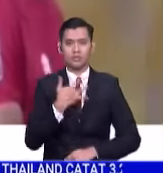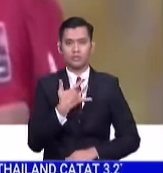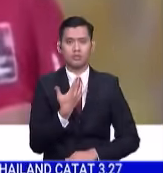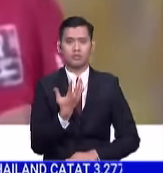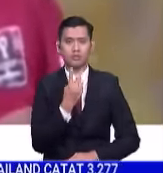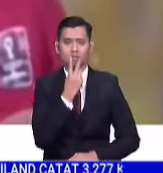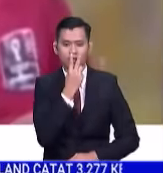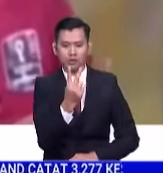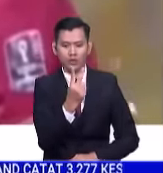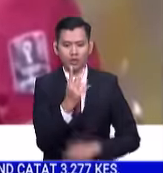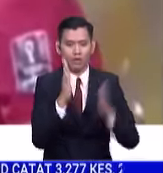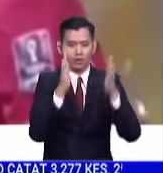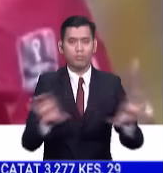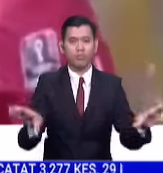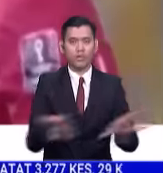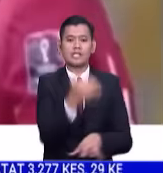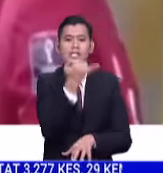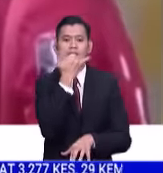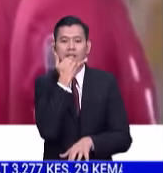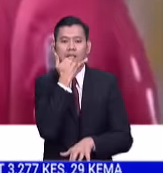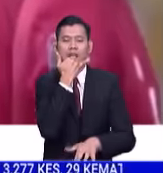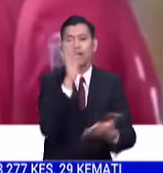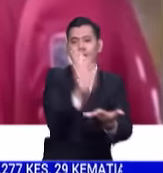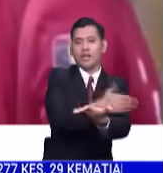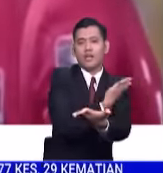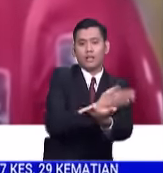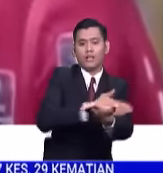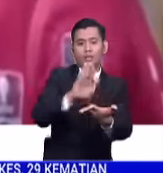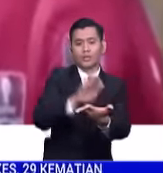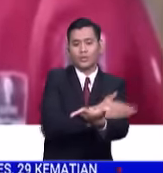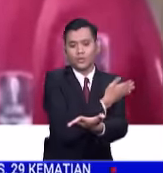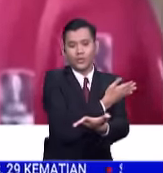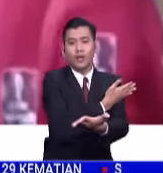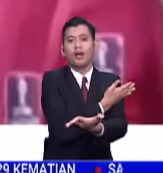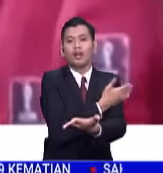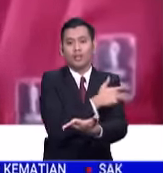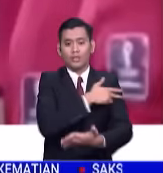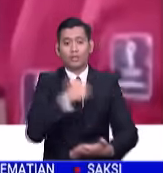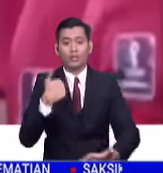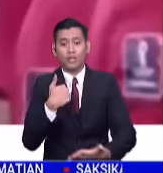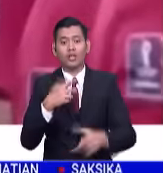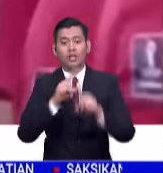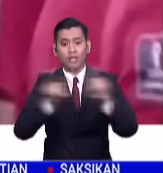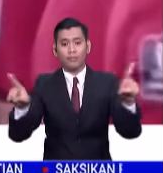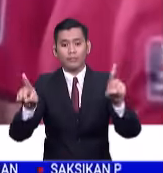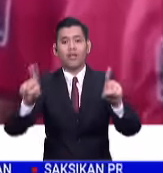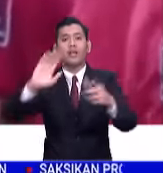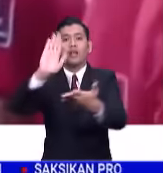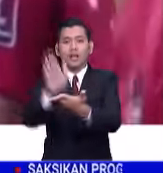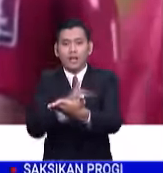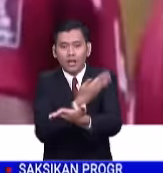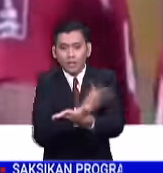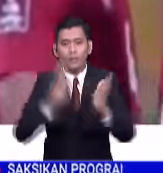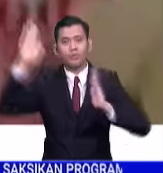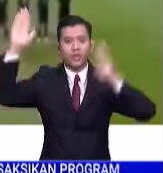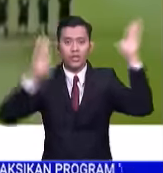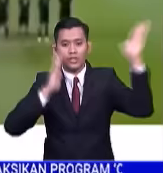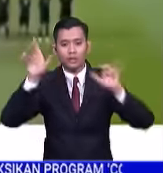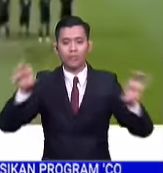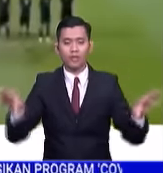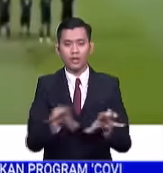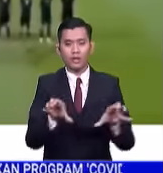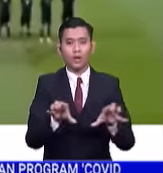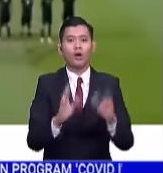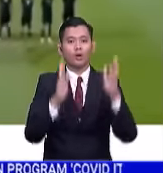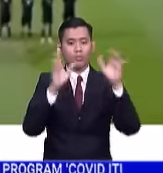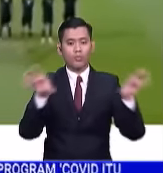apabila penganjur kejohanan tersalah memainkan lagu kebangsaan Indonesia sebelum perlawanan bermula. Penganjur